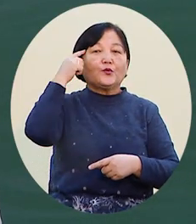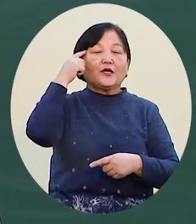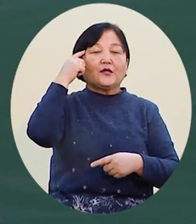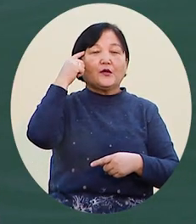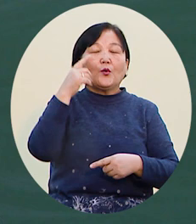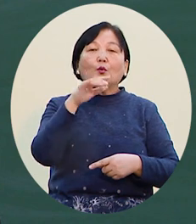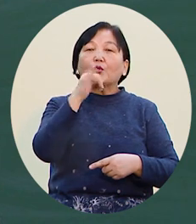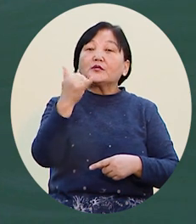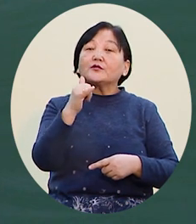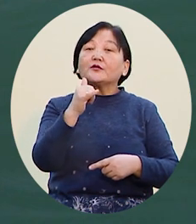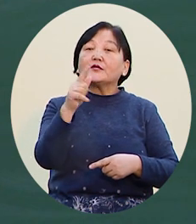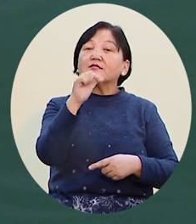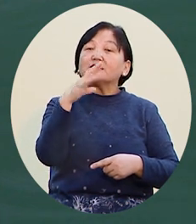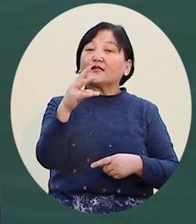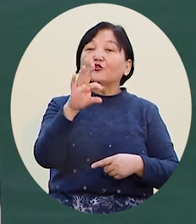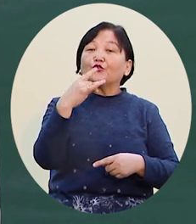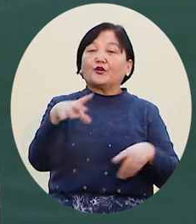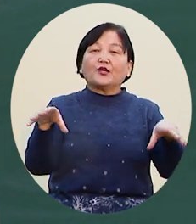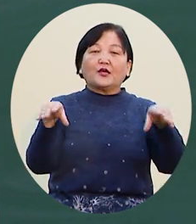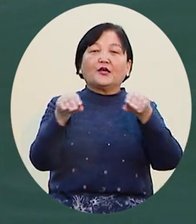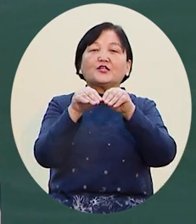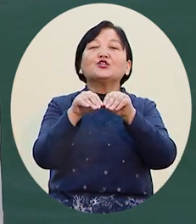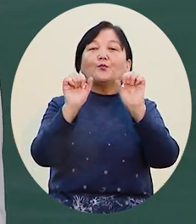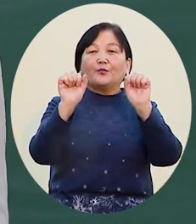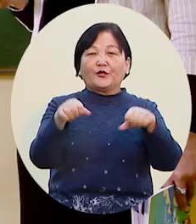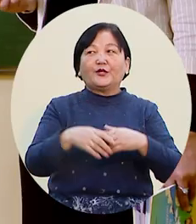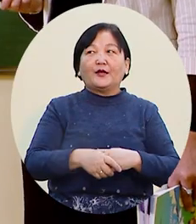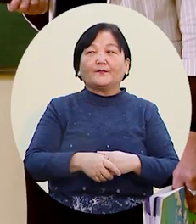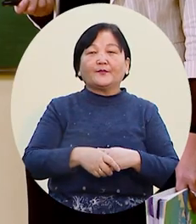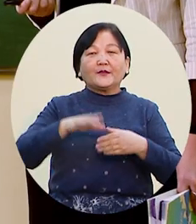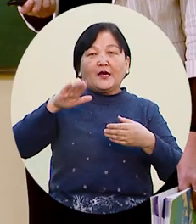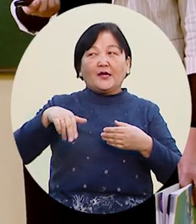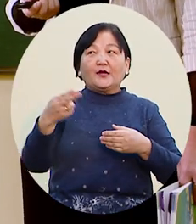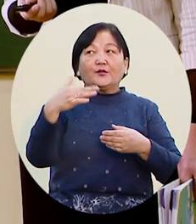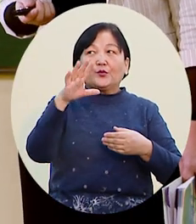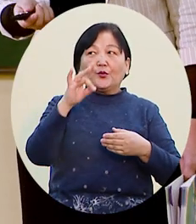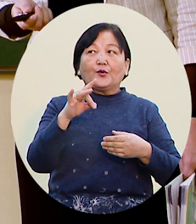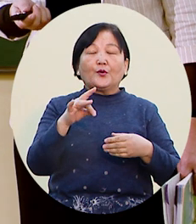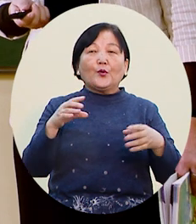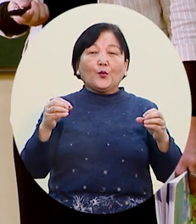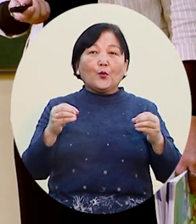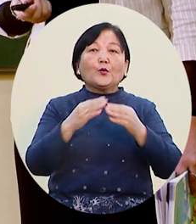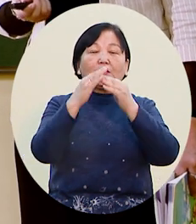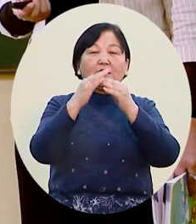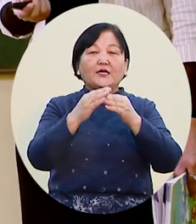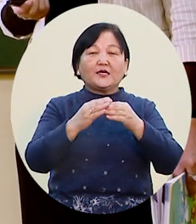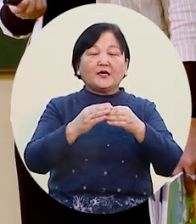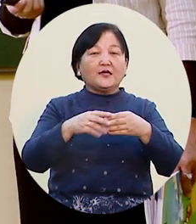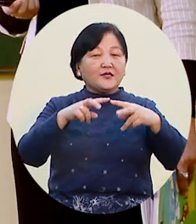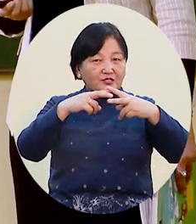бол зан төрхийг бол ингэж тодорхойлж болох нэ. За дараагийн дугаарт нь болохоор дүрийн үйлдэлийг шинжилж үзье.